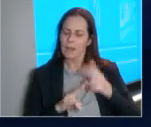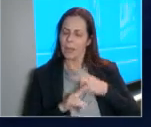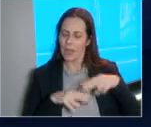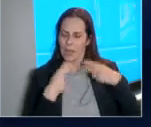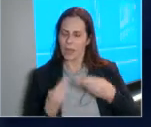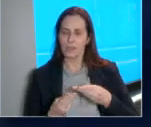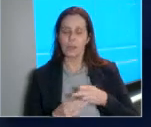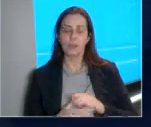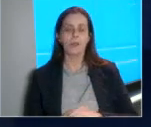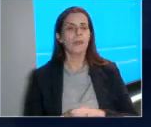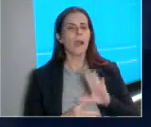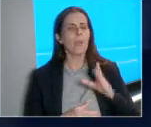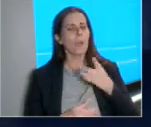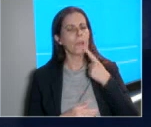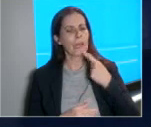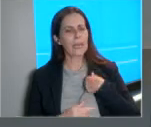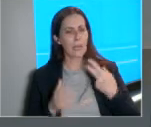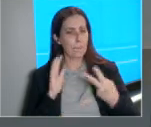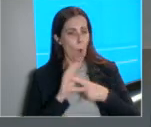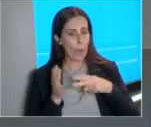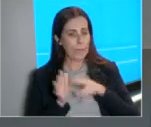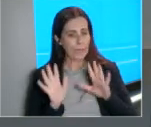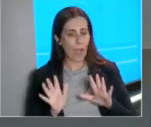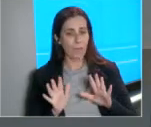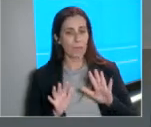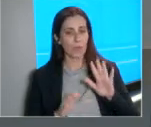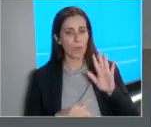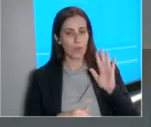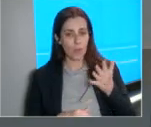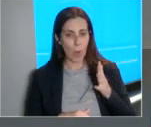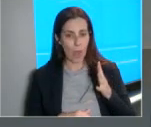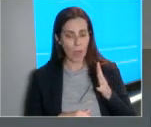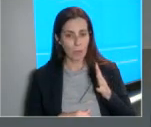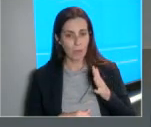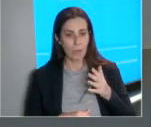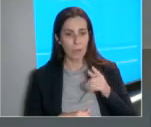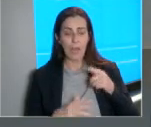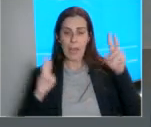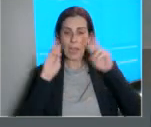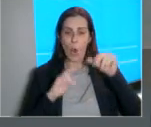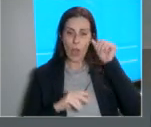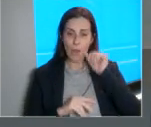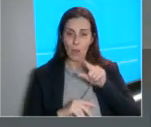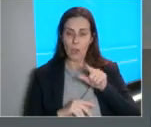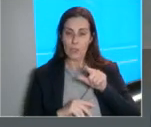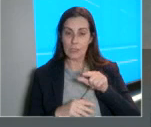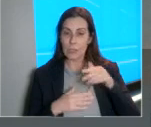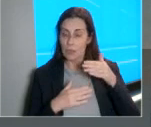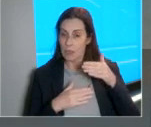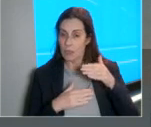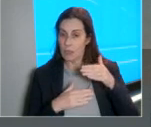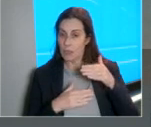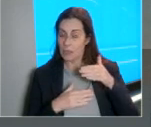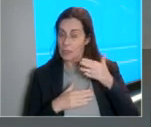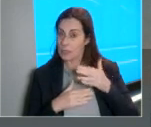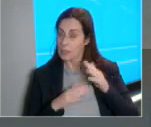גם לשקט, אתה צודק. בוא נדבר לרגע על פוליטיקה. יכול להיות שדווקא לכחול לבן זה מסתיים בעיתוי לא